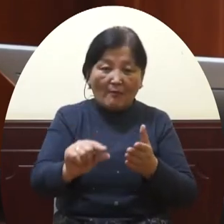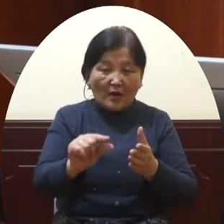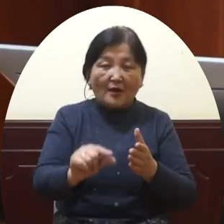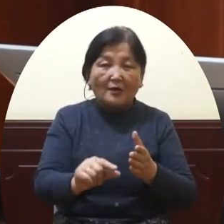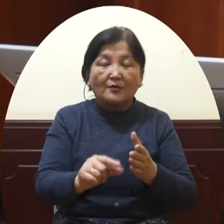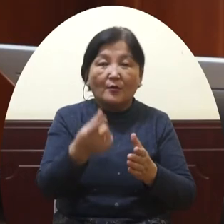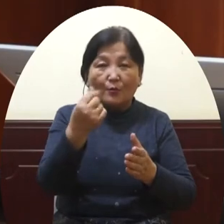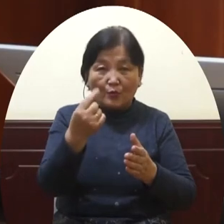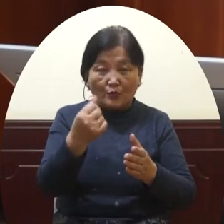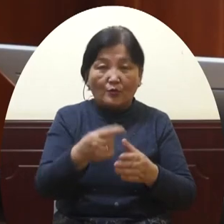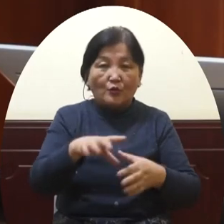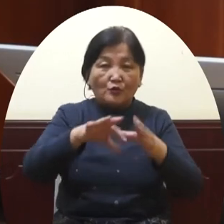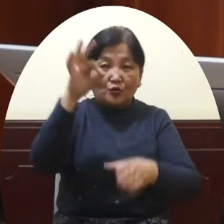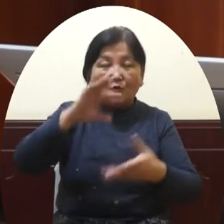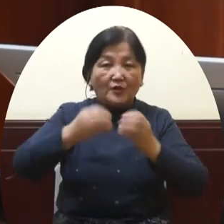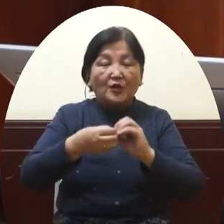бид нар бодох ёстой.